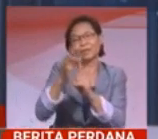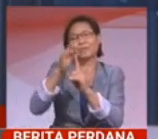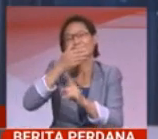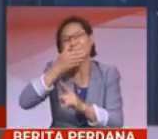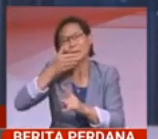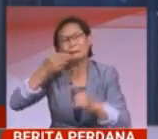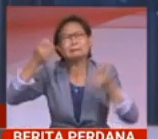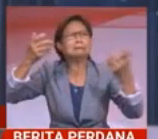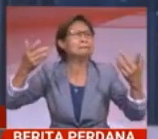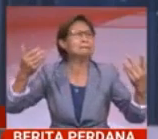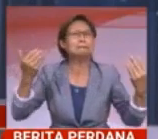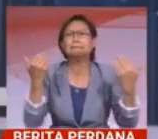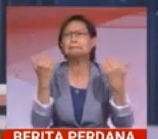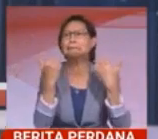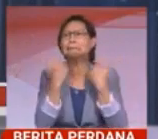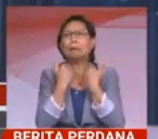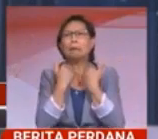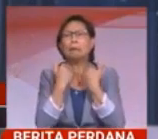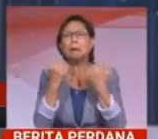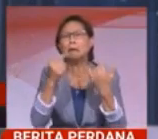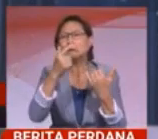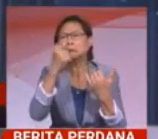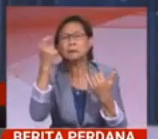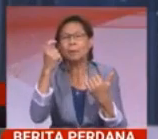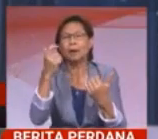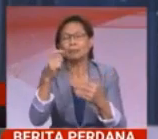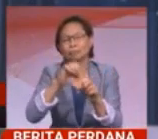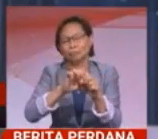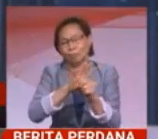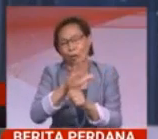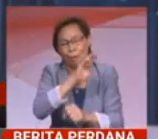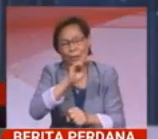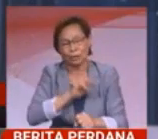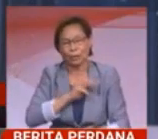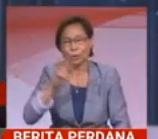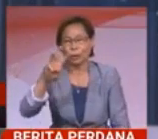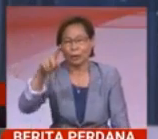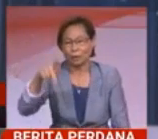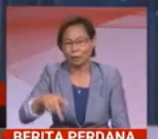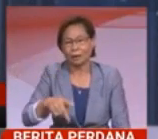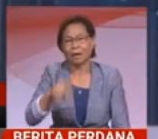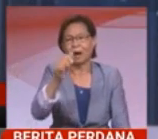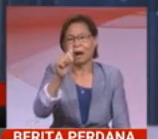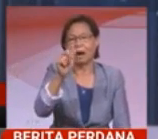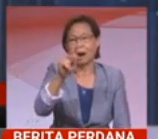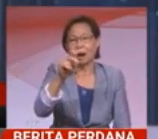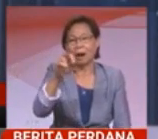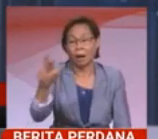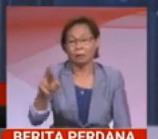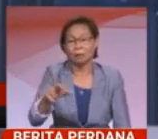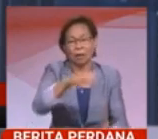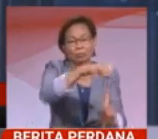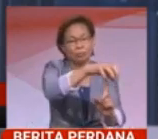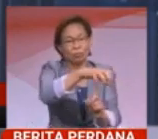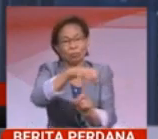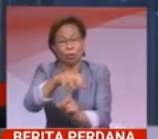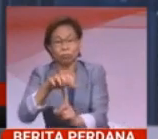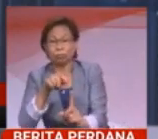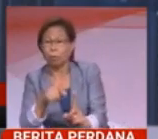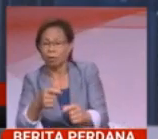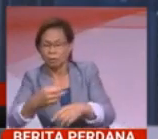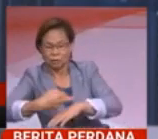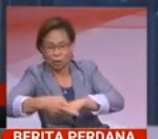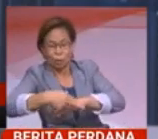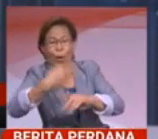yang kehilangan kerja akibat COVID-19. Menteri Wilayah Persekutuan Tan Sri Anwar Musa berkata kios berkenaan hanya dikenakan